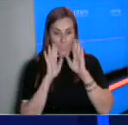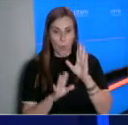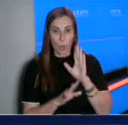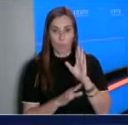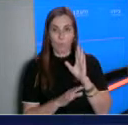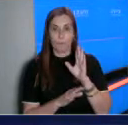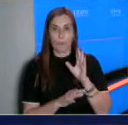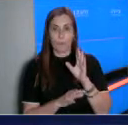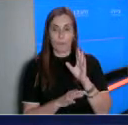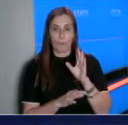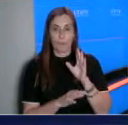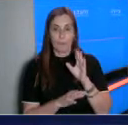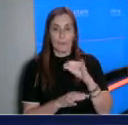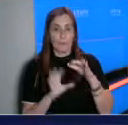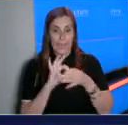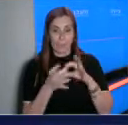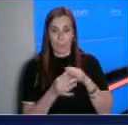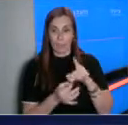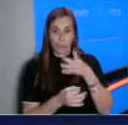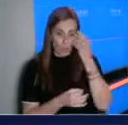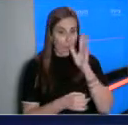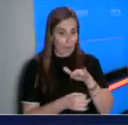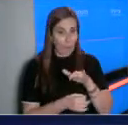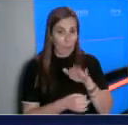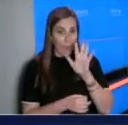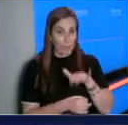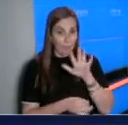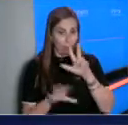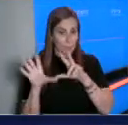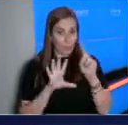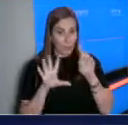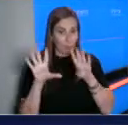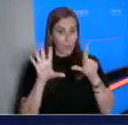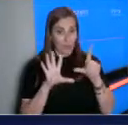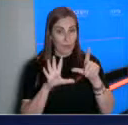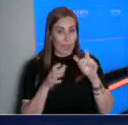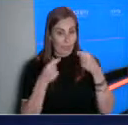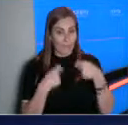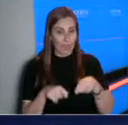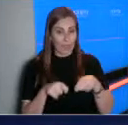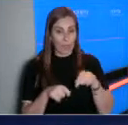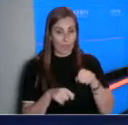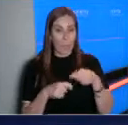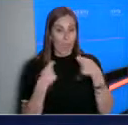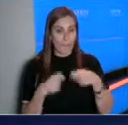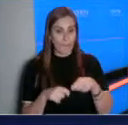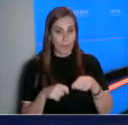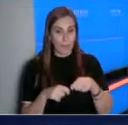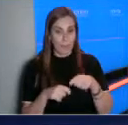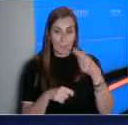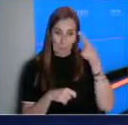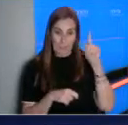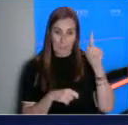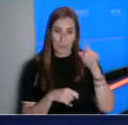ופייסבוק ואינטרנט, אתה שוכח גם 5,897 חברים... שהם חברים